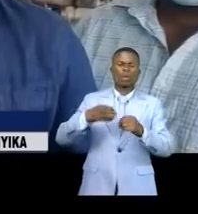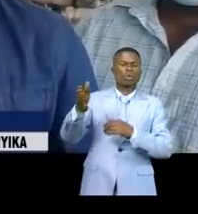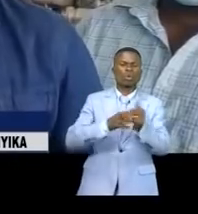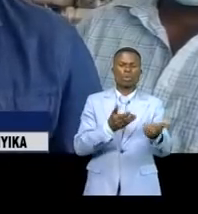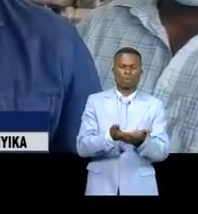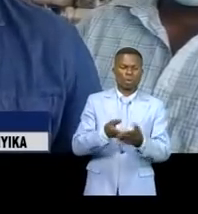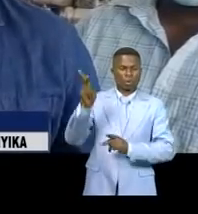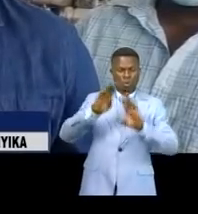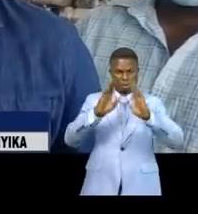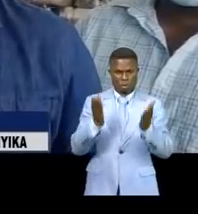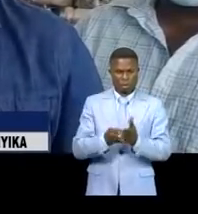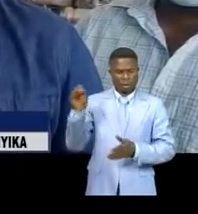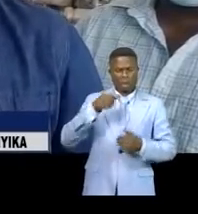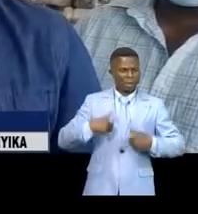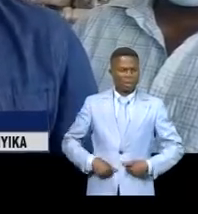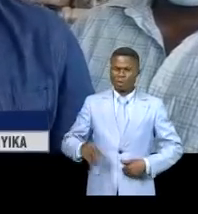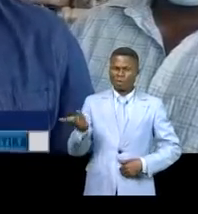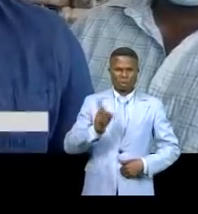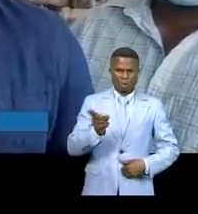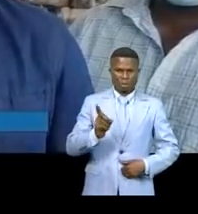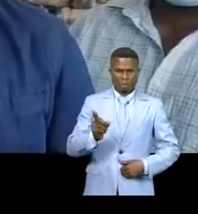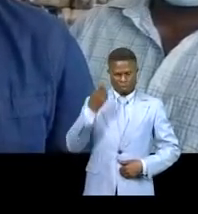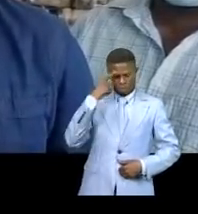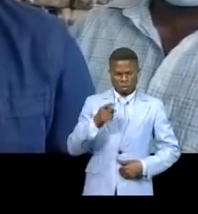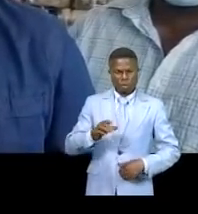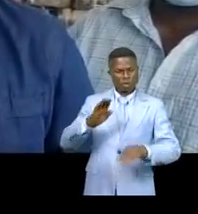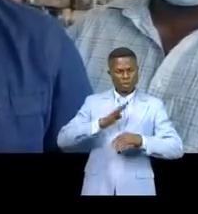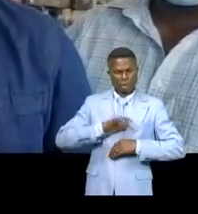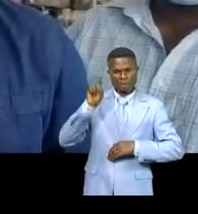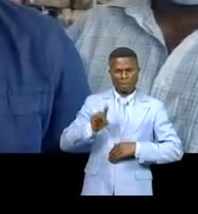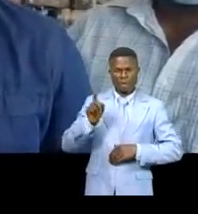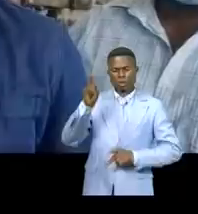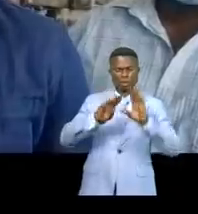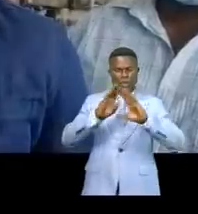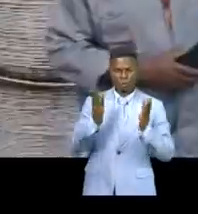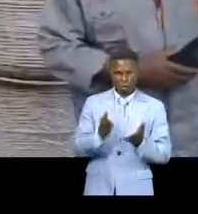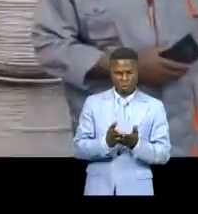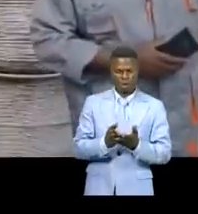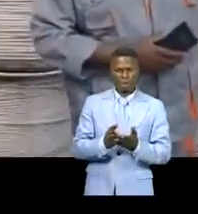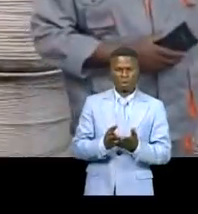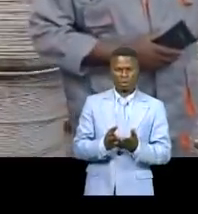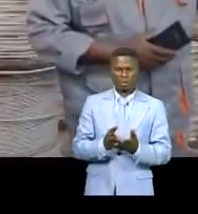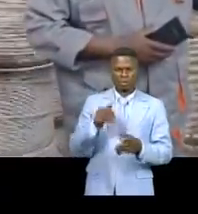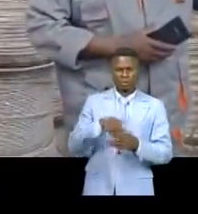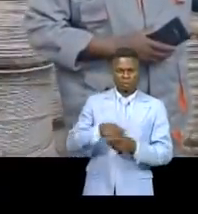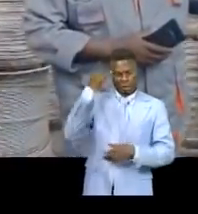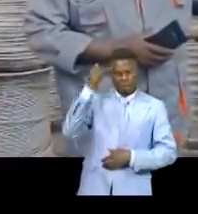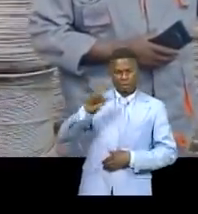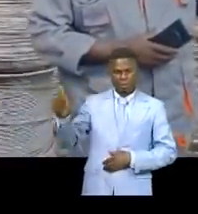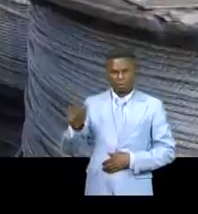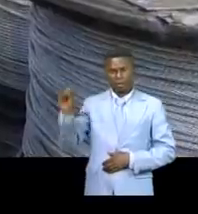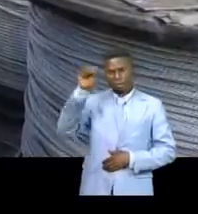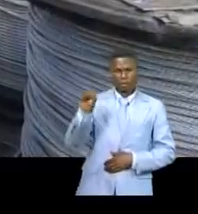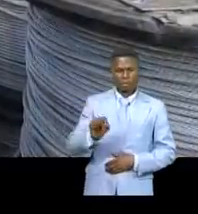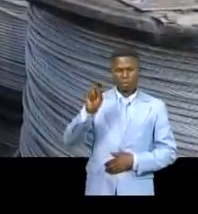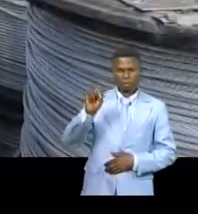la population. SNEL ne se fatigue pas pour répondre à la demande de la population. SNEL travaille. Dans un autre registre, la SNEL